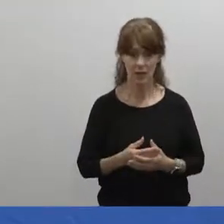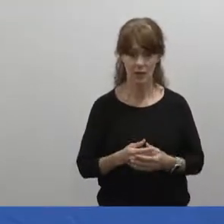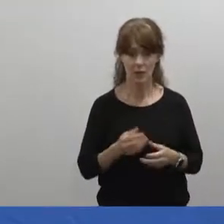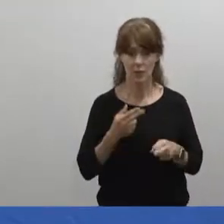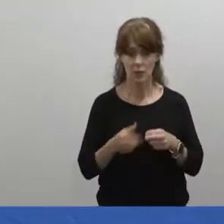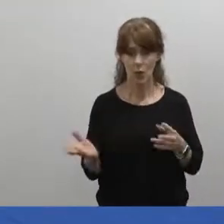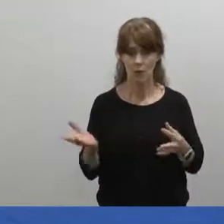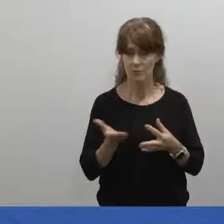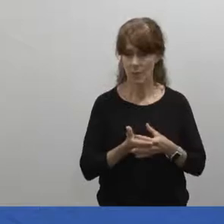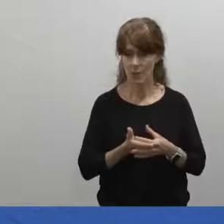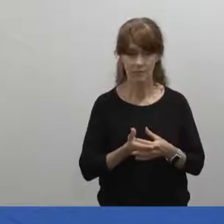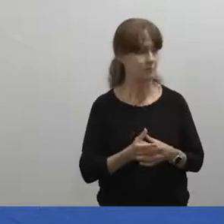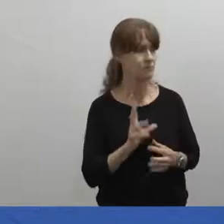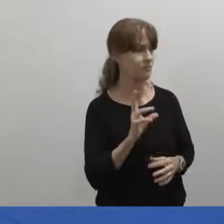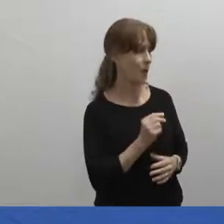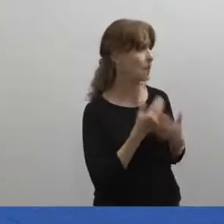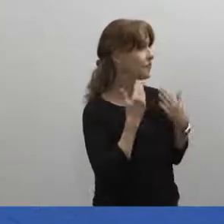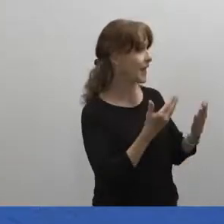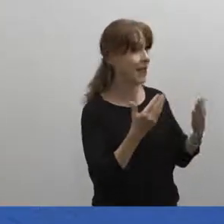ca lụn lụn thằng anh,